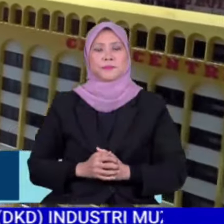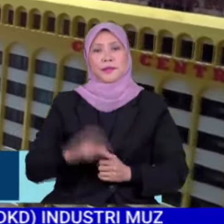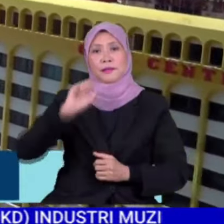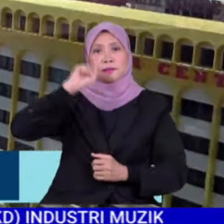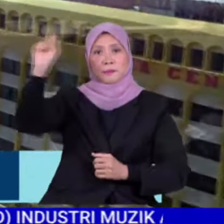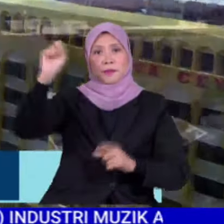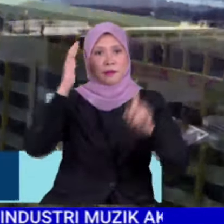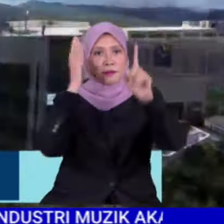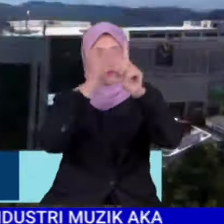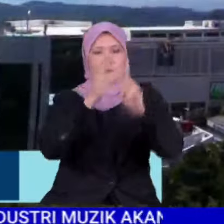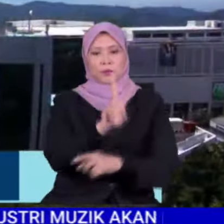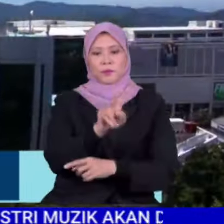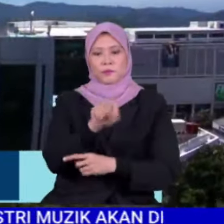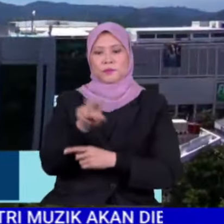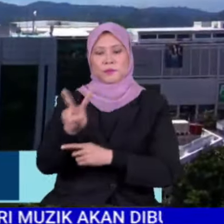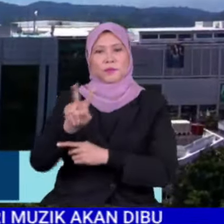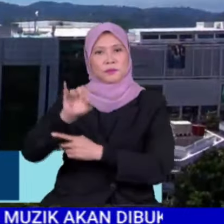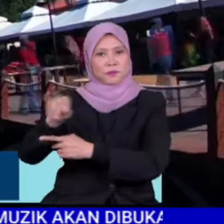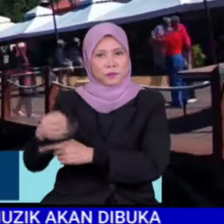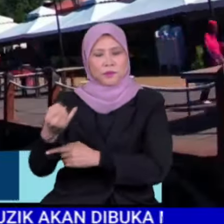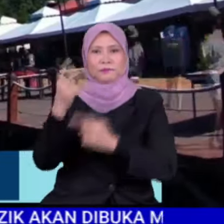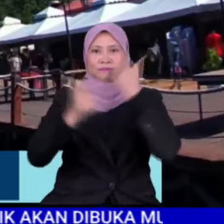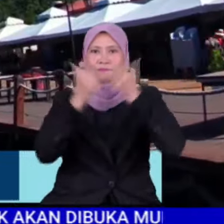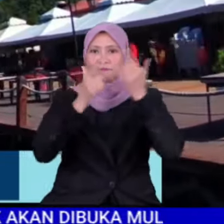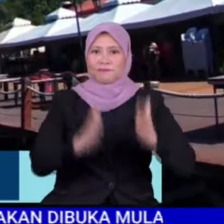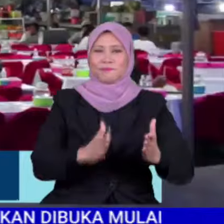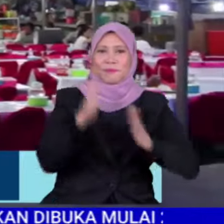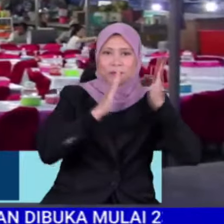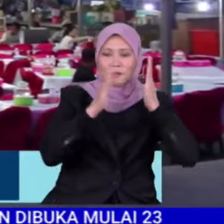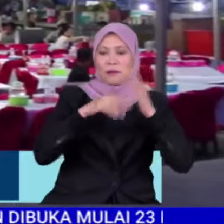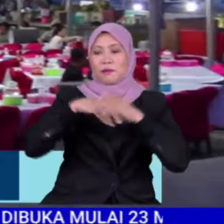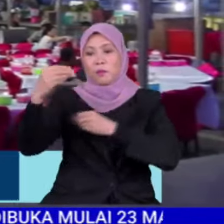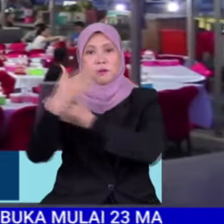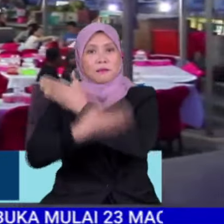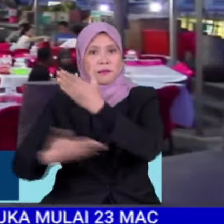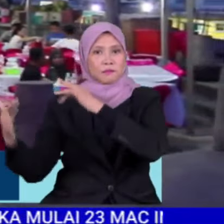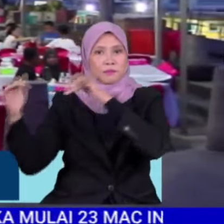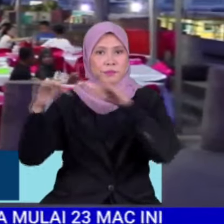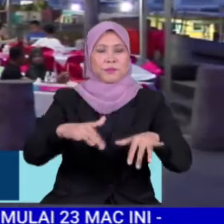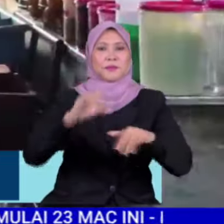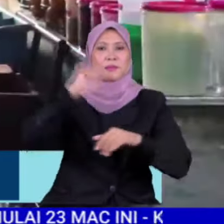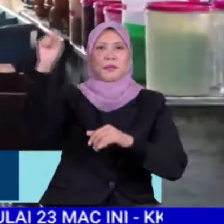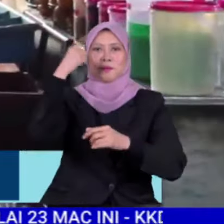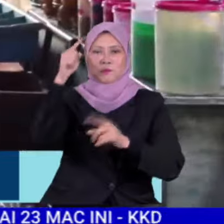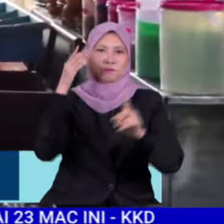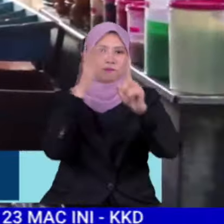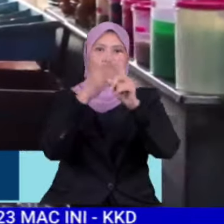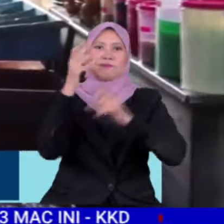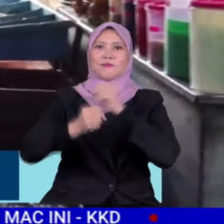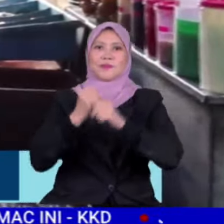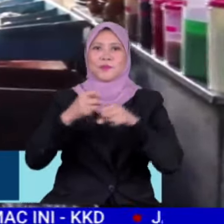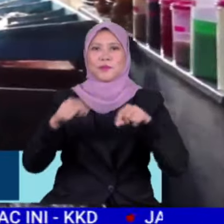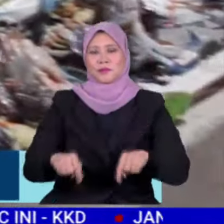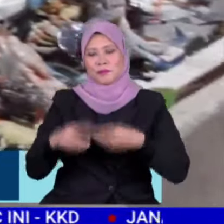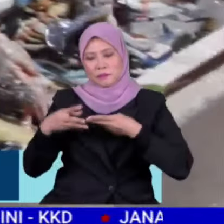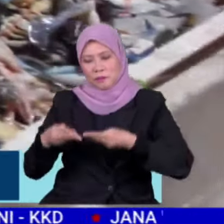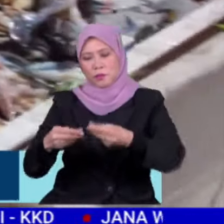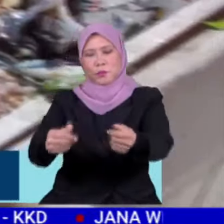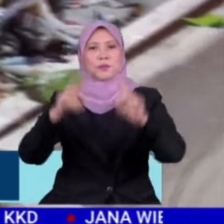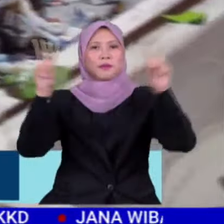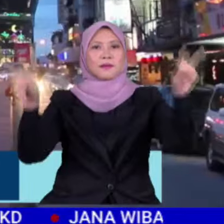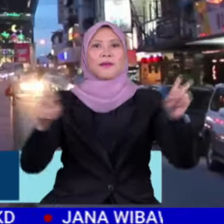Sabah menyasarkan 2.2 juta pelancong domestik dan antarabangsa ke negeri itu pada tahun ini. Ia selari dengan pelancaran